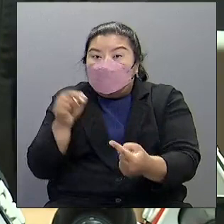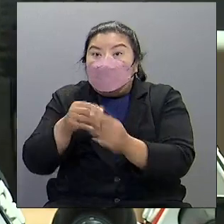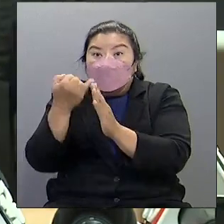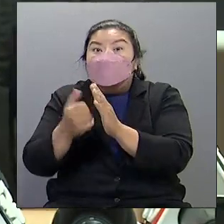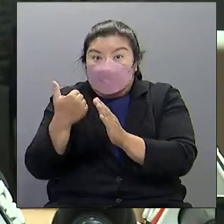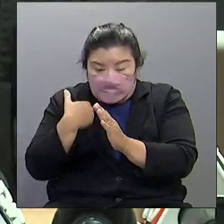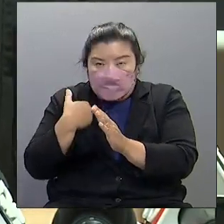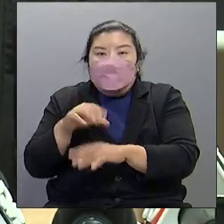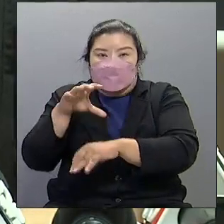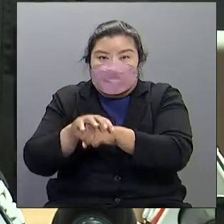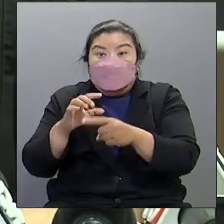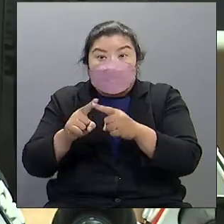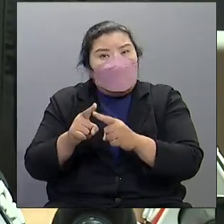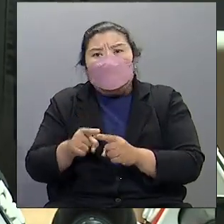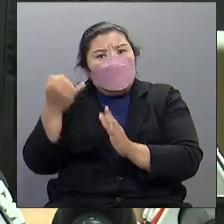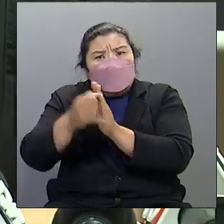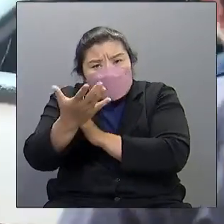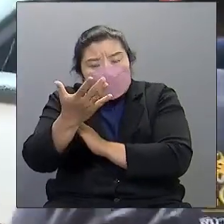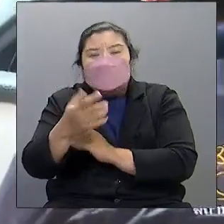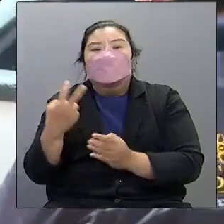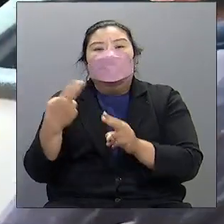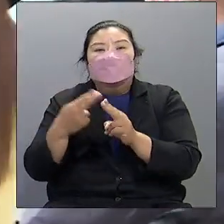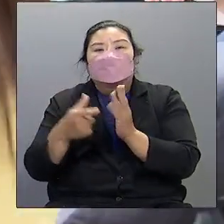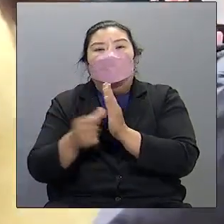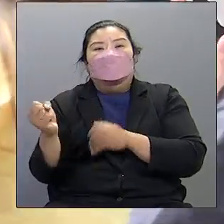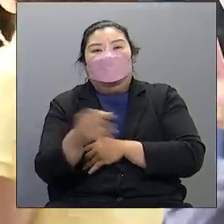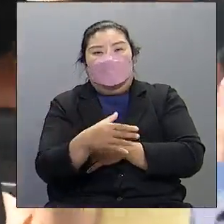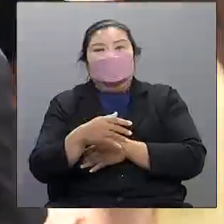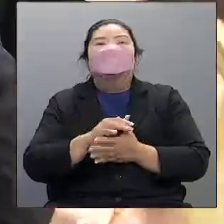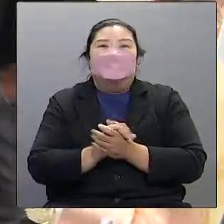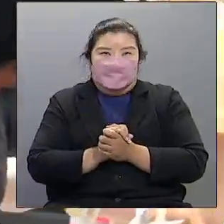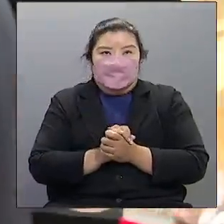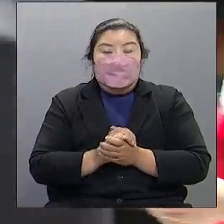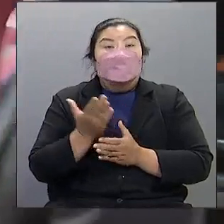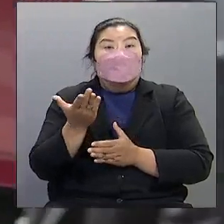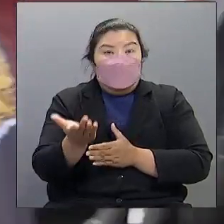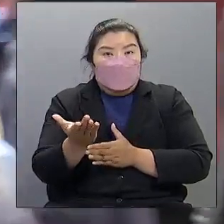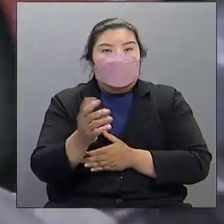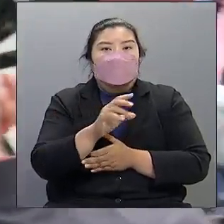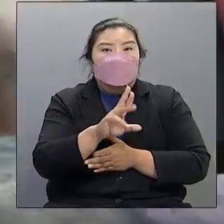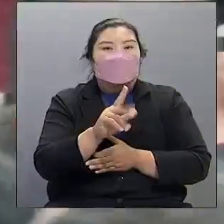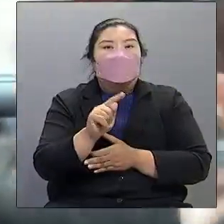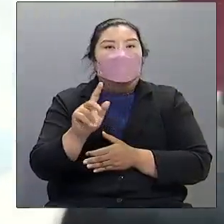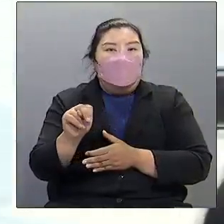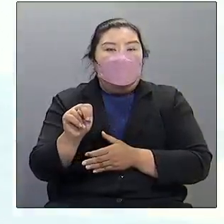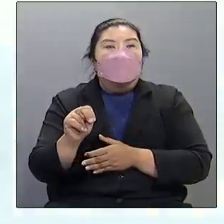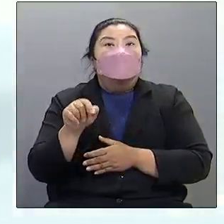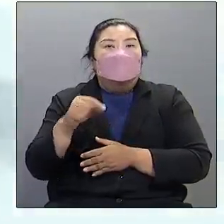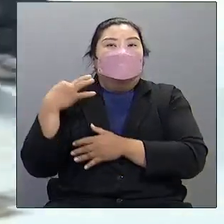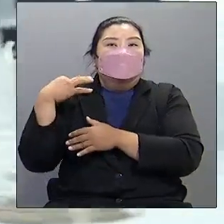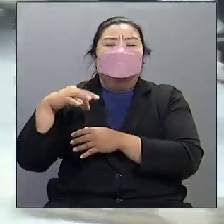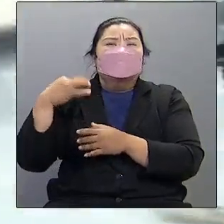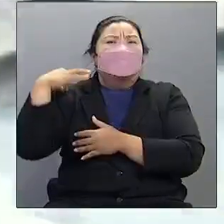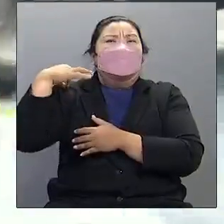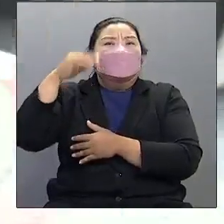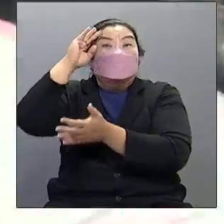งเราก็ตัดทิ้ง ว่าที่ร้อยตรีธนกฤตเปิดเผยด้วยนะคะว่าถ้าบุคคลไหนที่พบว่าพยานหลักฐ